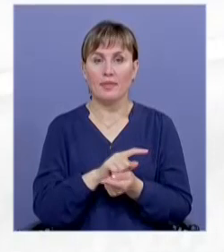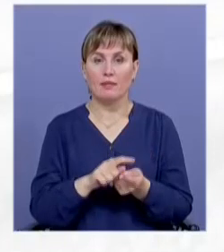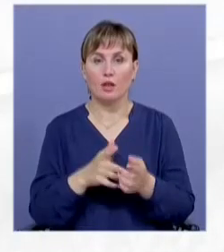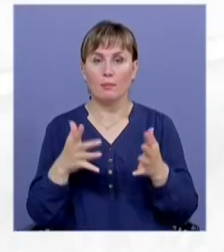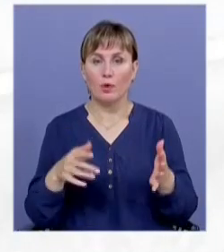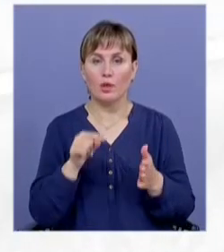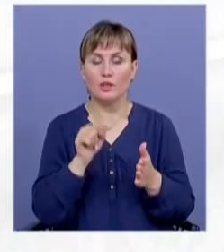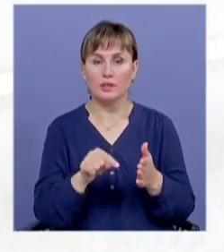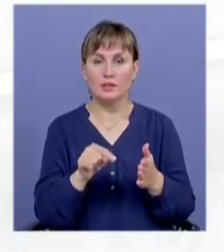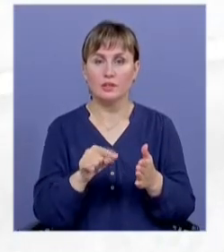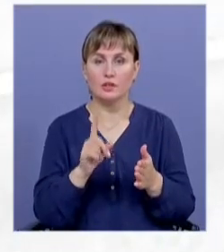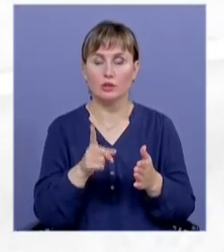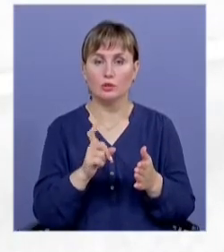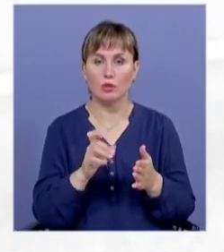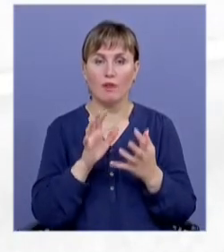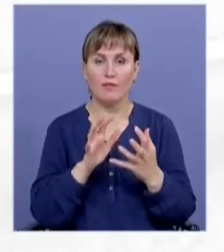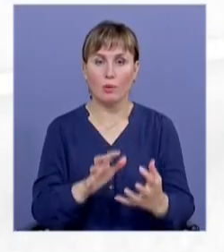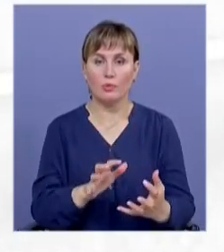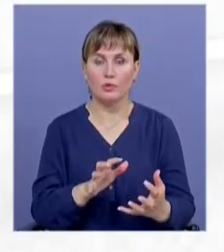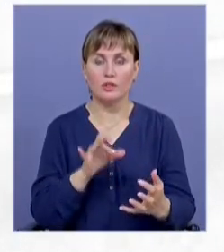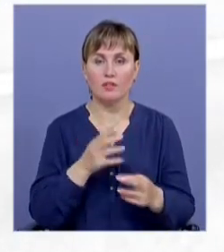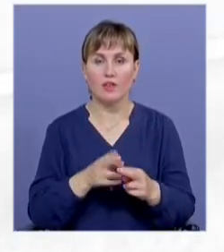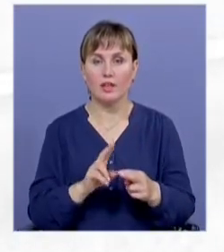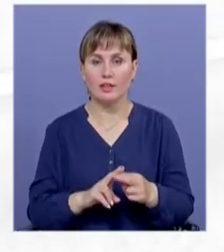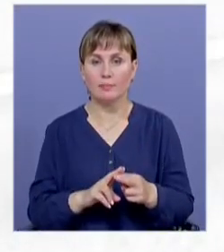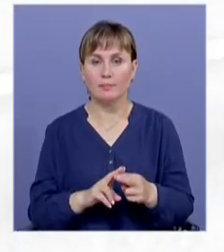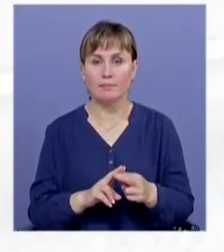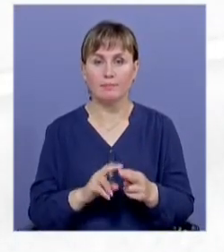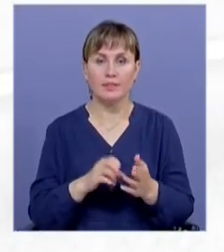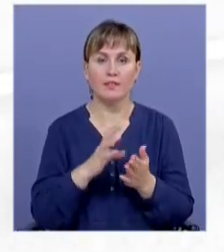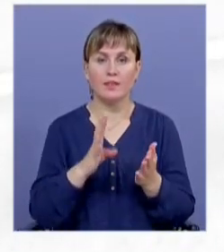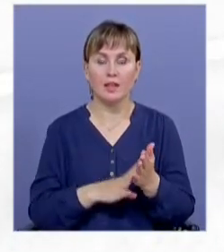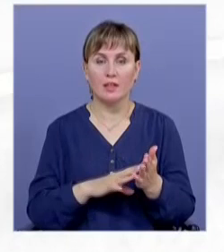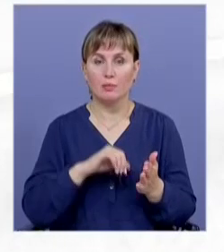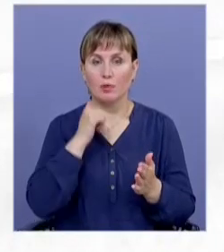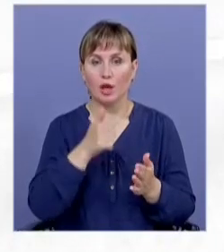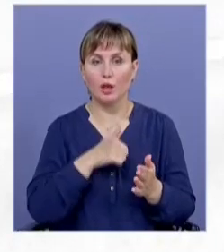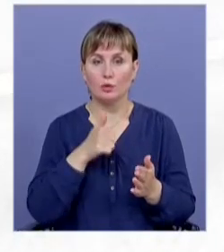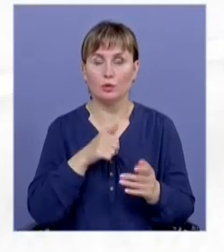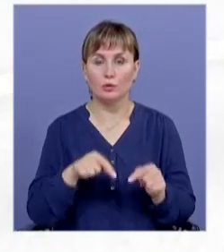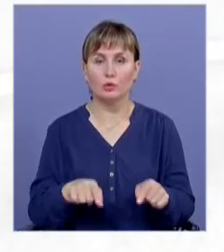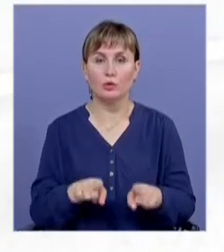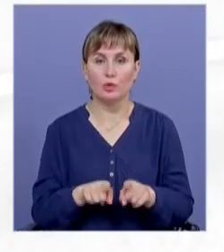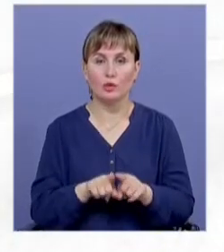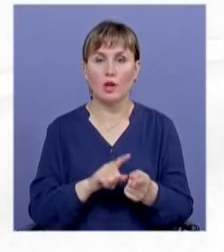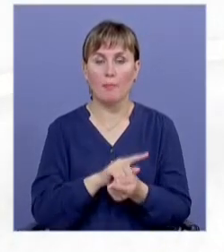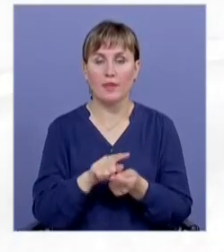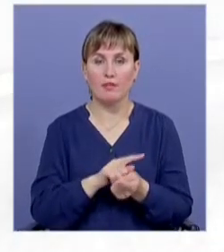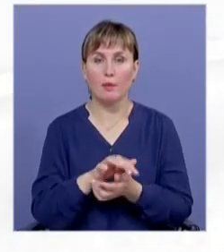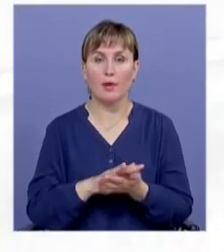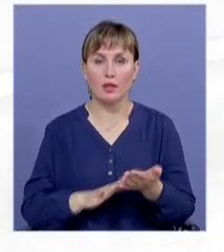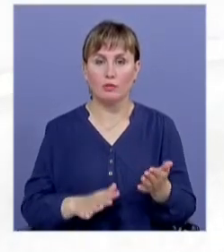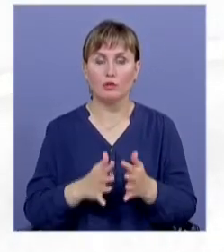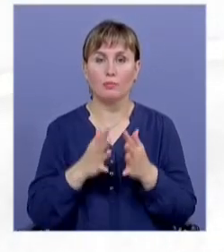более 1100 автобусов. В этом 2019 текущем году тоже обновление